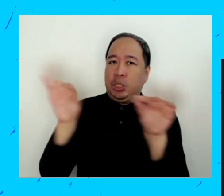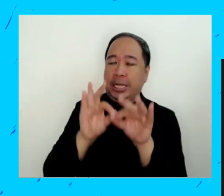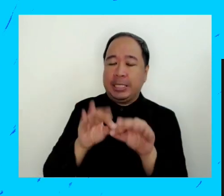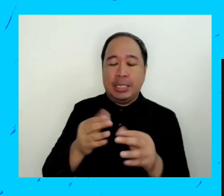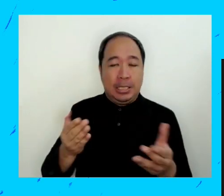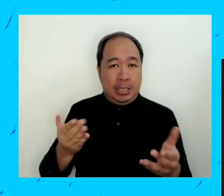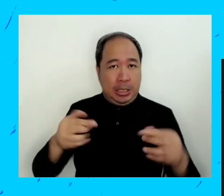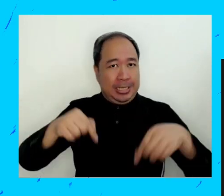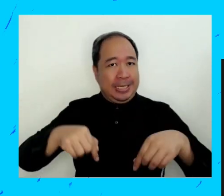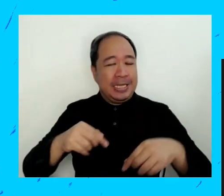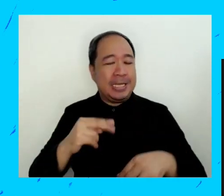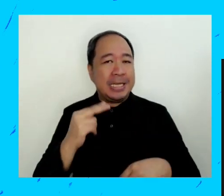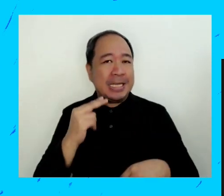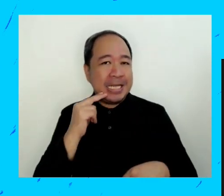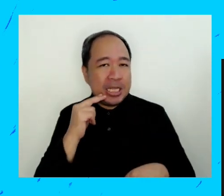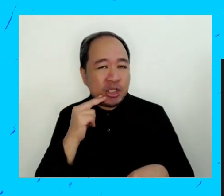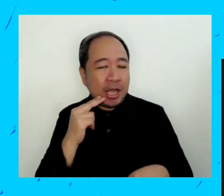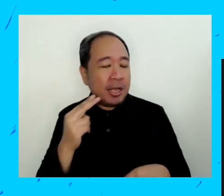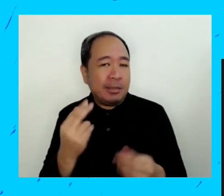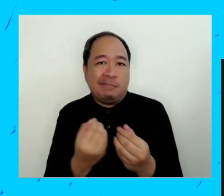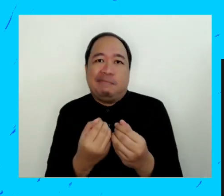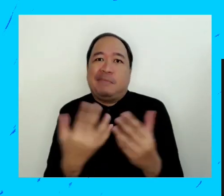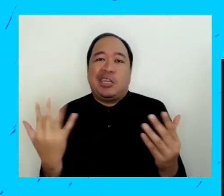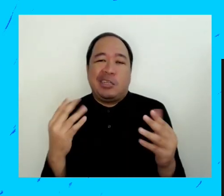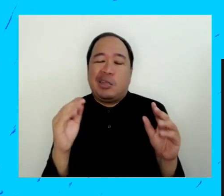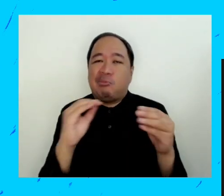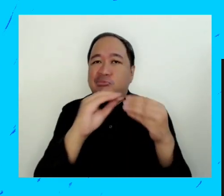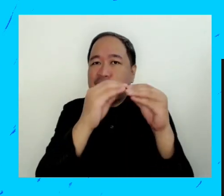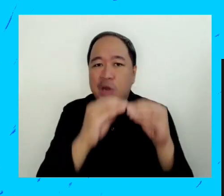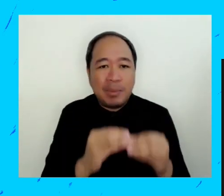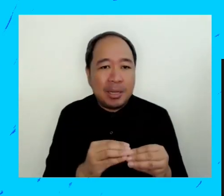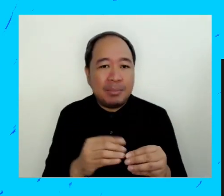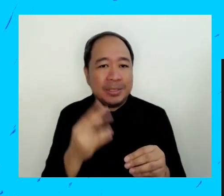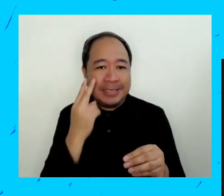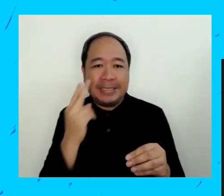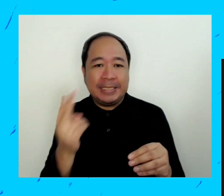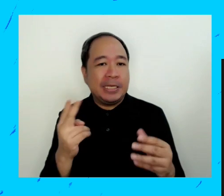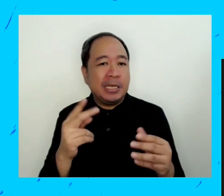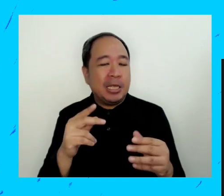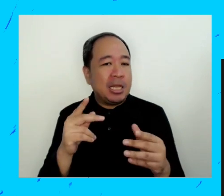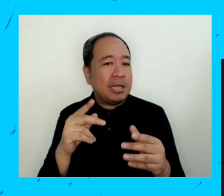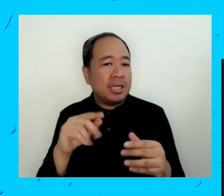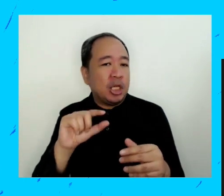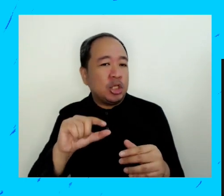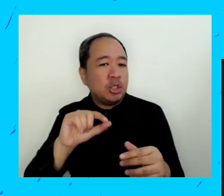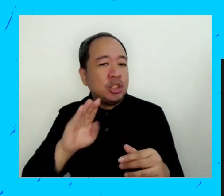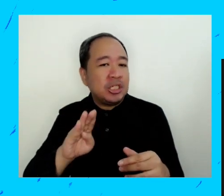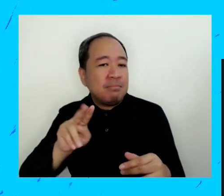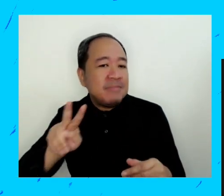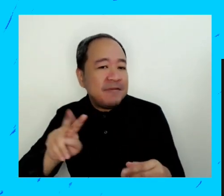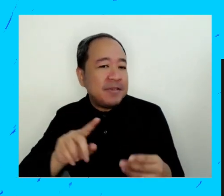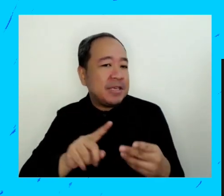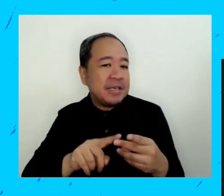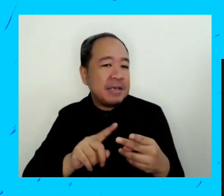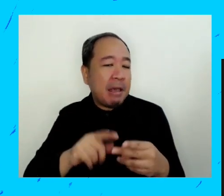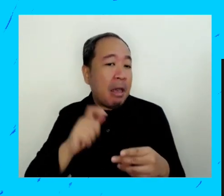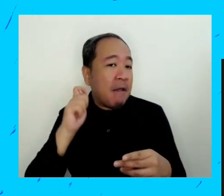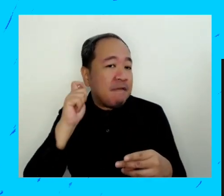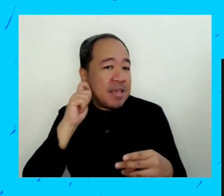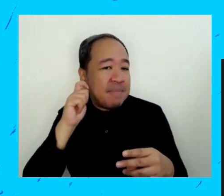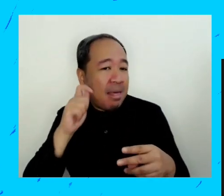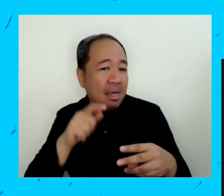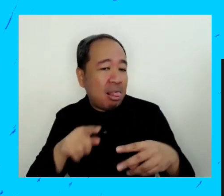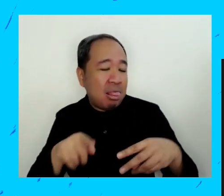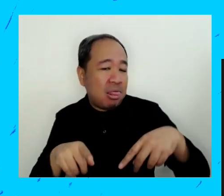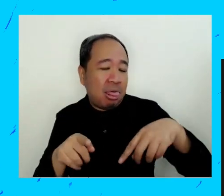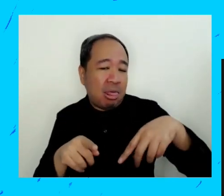il y a beaucoup de problèmes comme la communauté de l'agression basée sur la violence, le genre, l'abus contre les